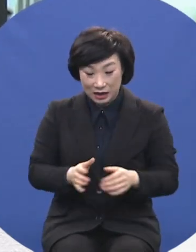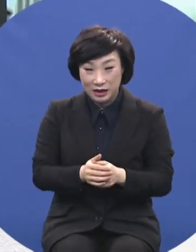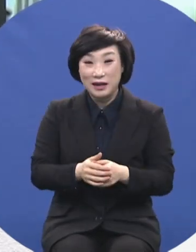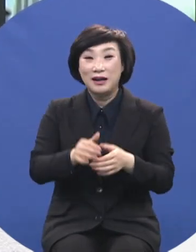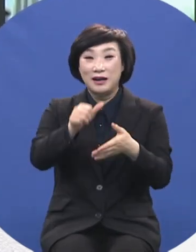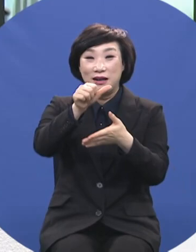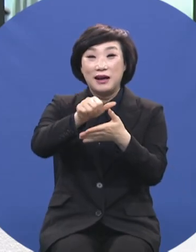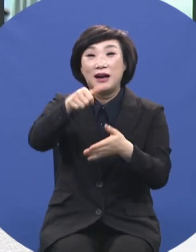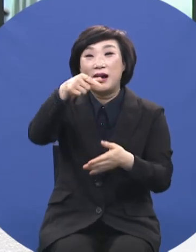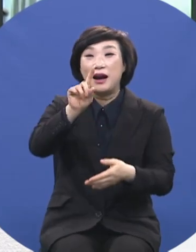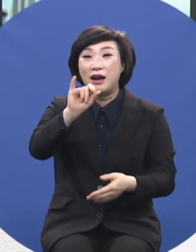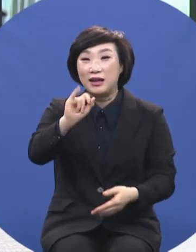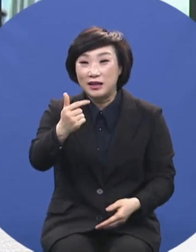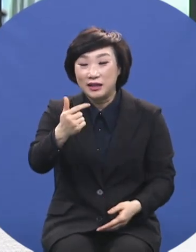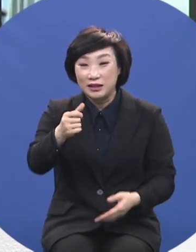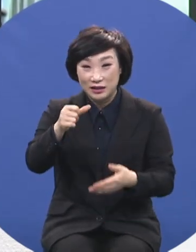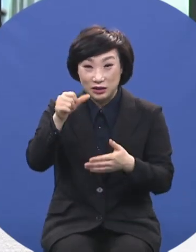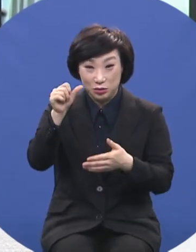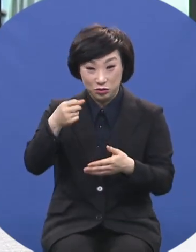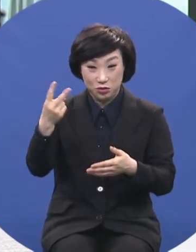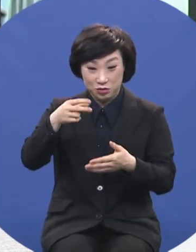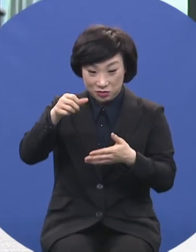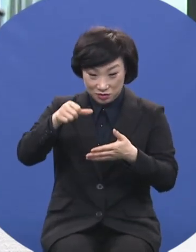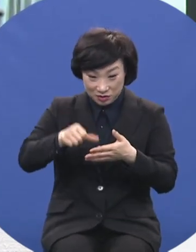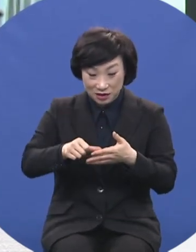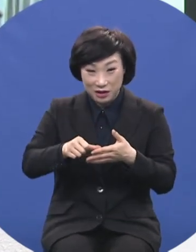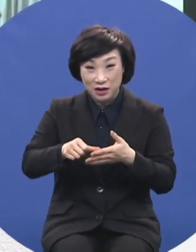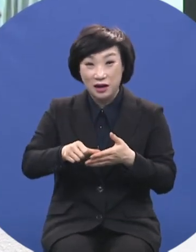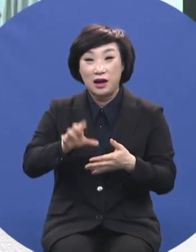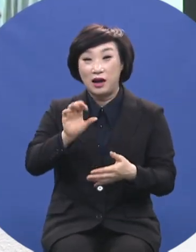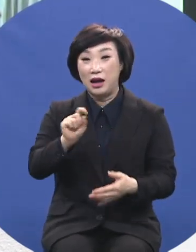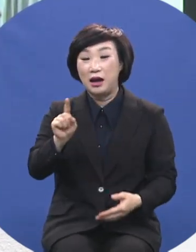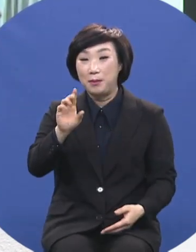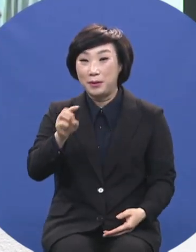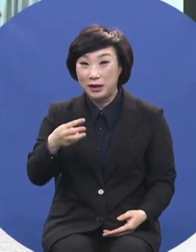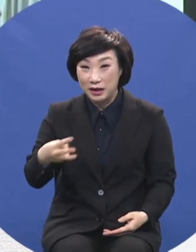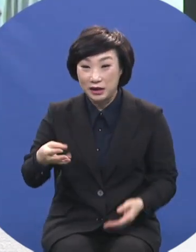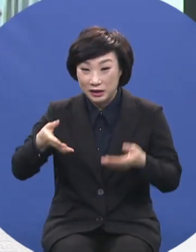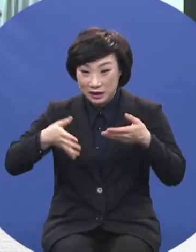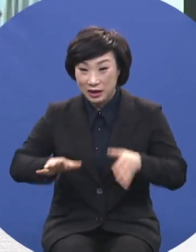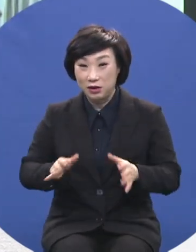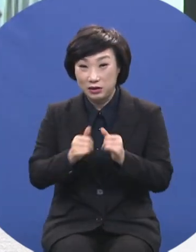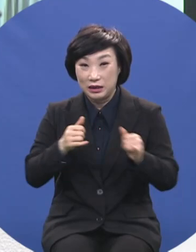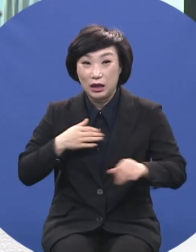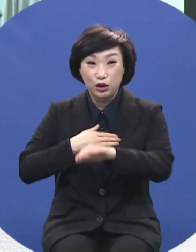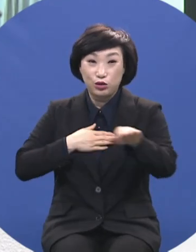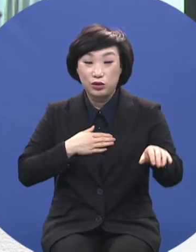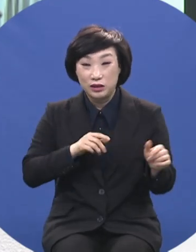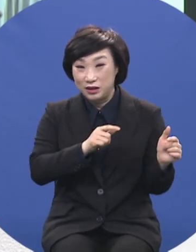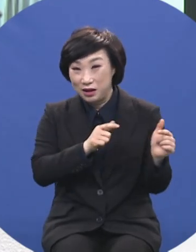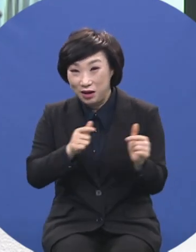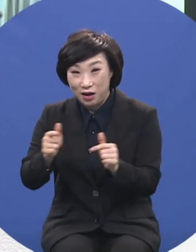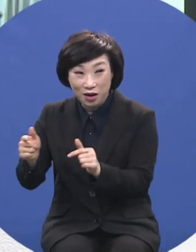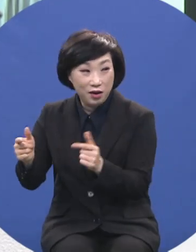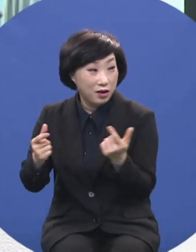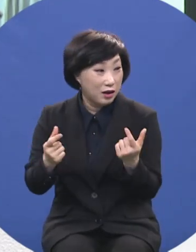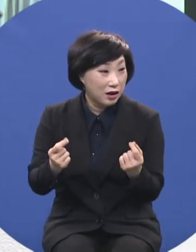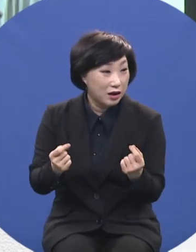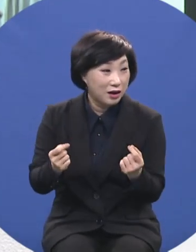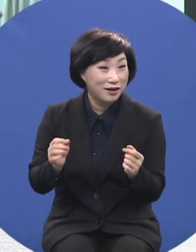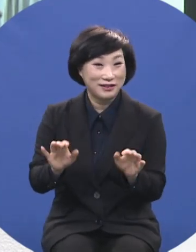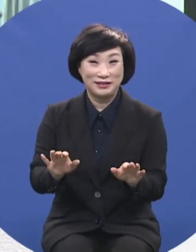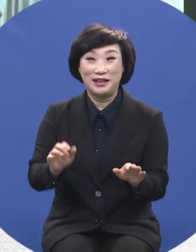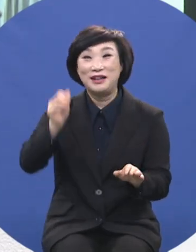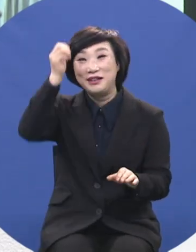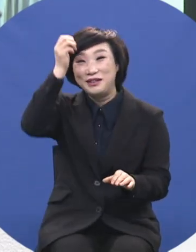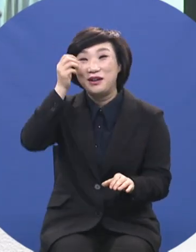나오고 분리되면 아벨이 나오고 다 인간은 여러 같지만 영은